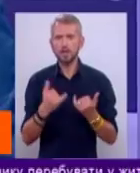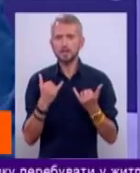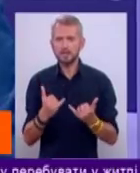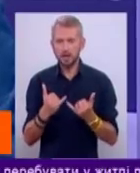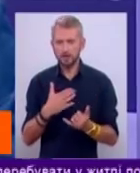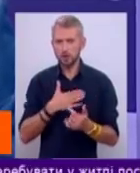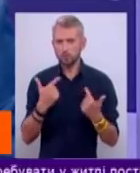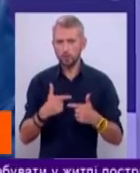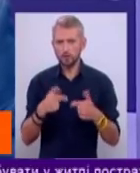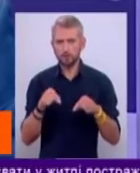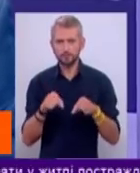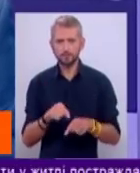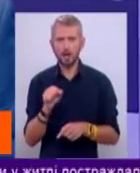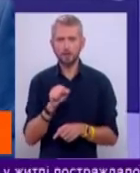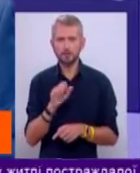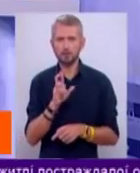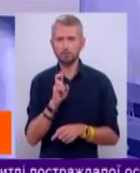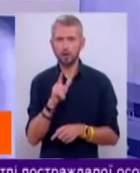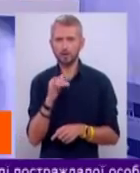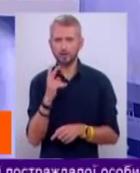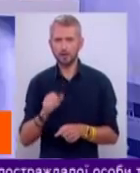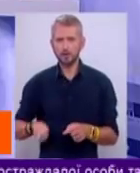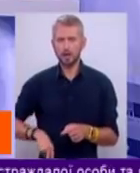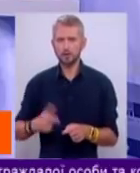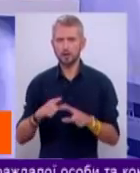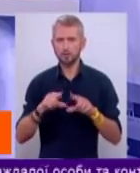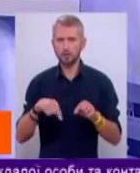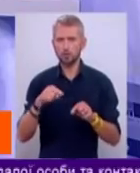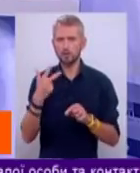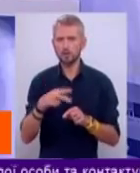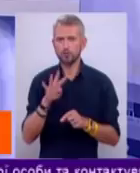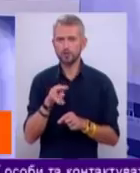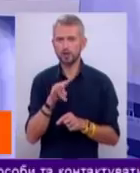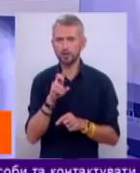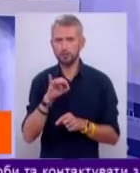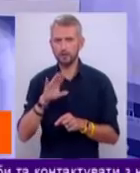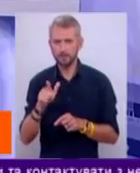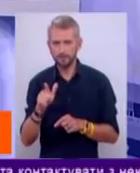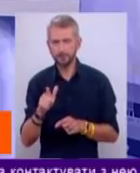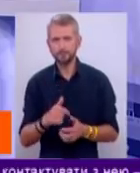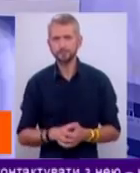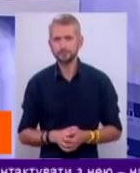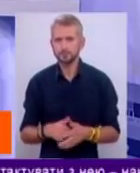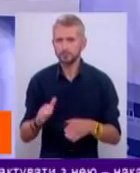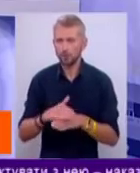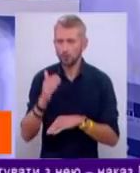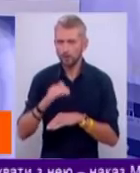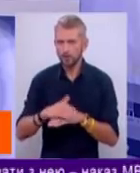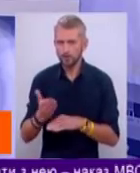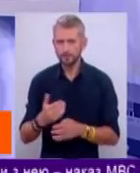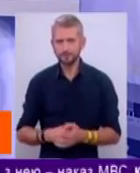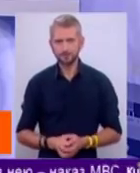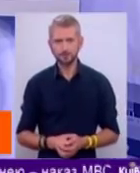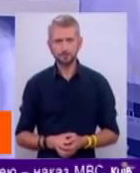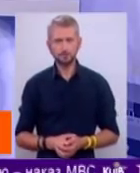гостями. Сьогодні у нас у студії Алевтина Багінська, директор гімназії номер 34, Либідь імені Віктора Максименка. Доброго вечора. Добрий